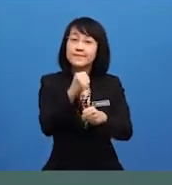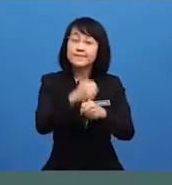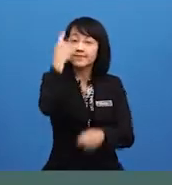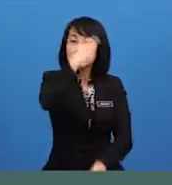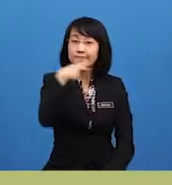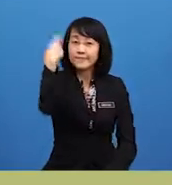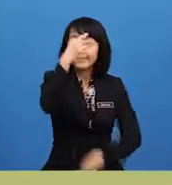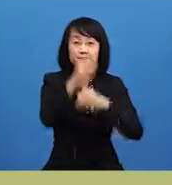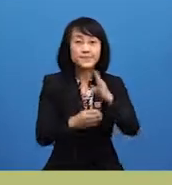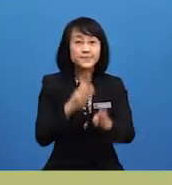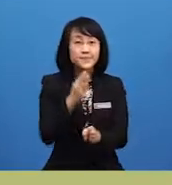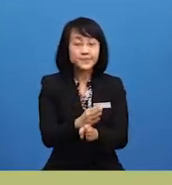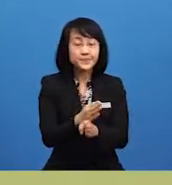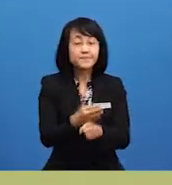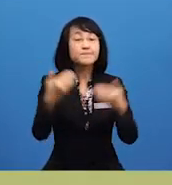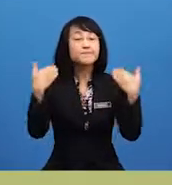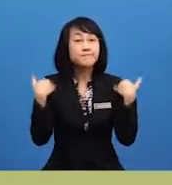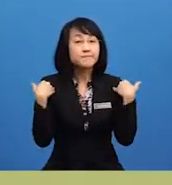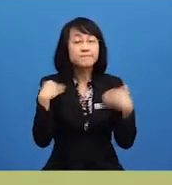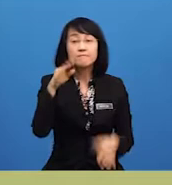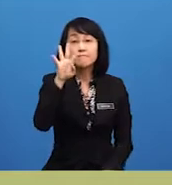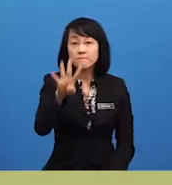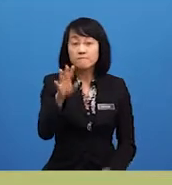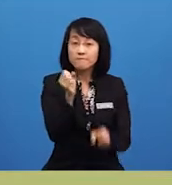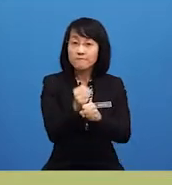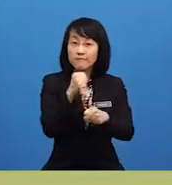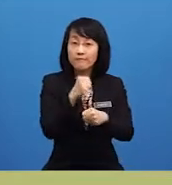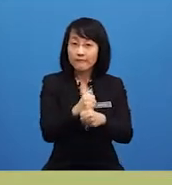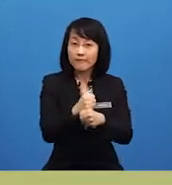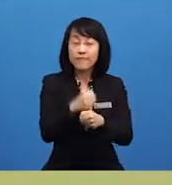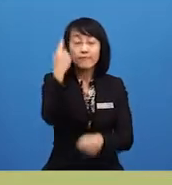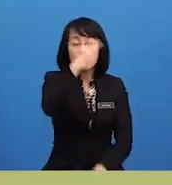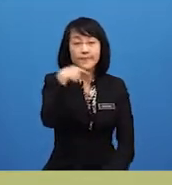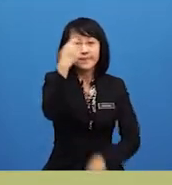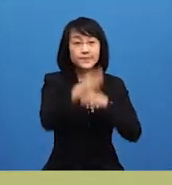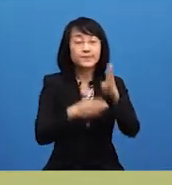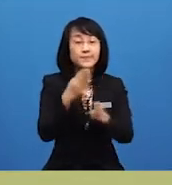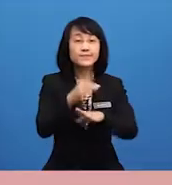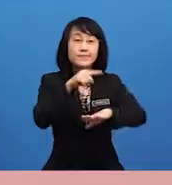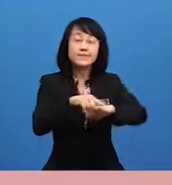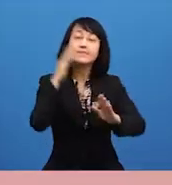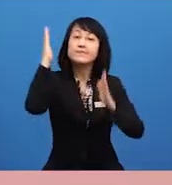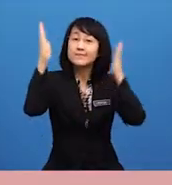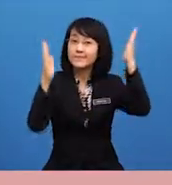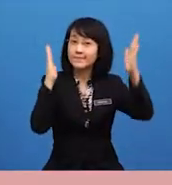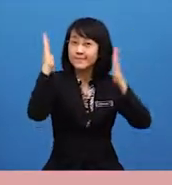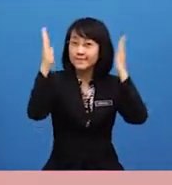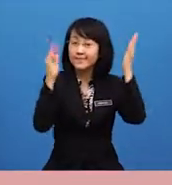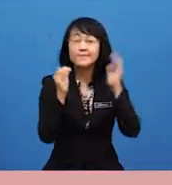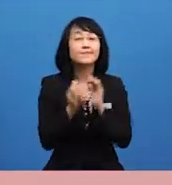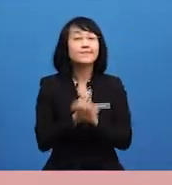bumi. Terdapat empat bentuk muka bumi di Malaysia,